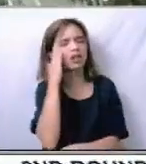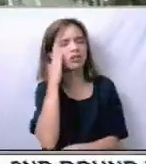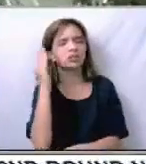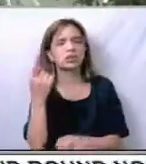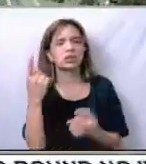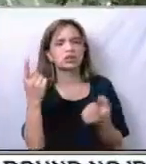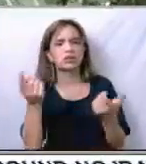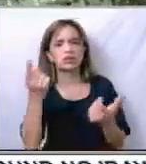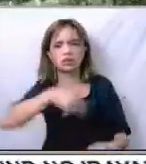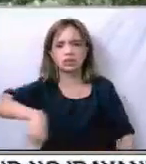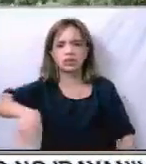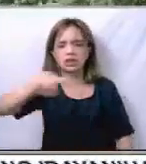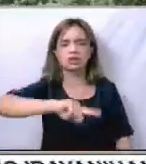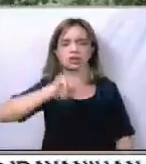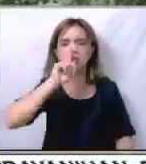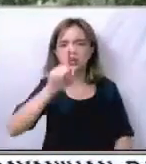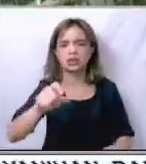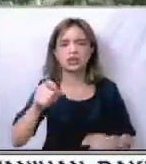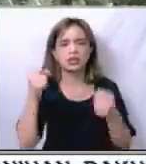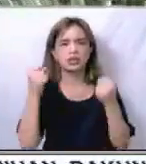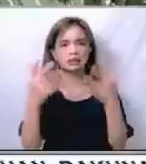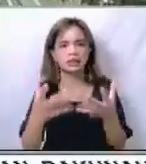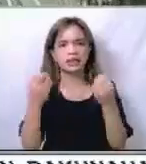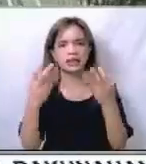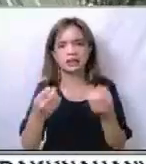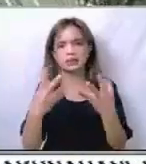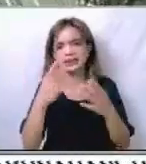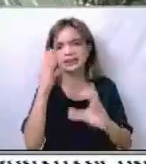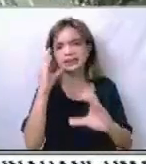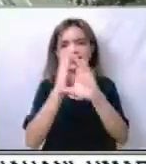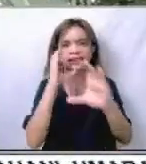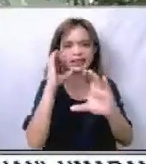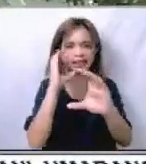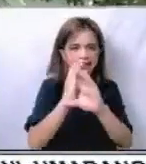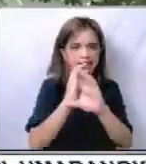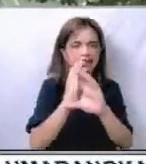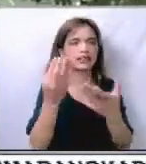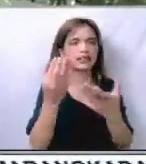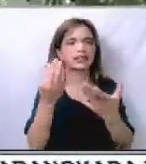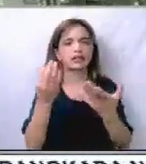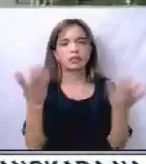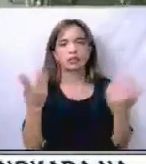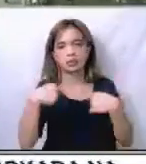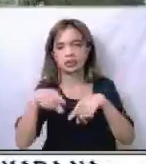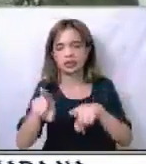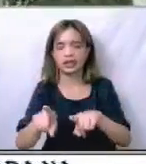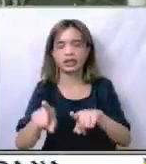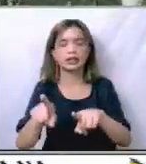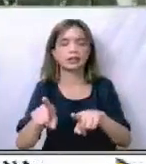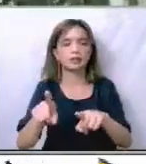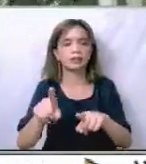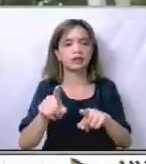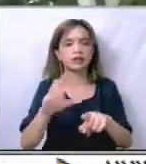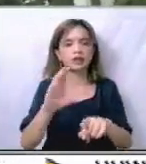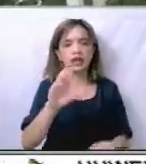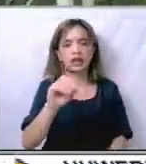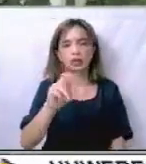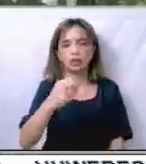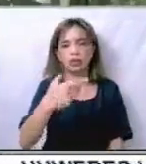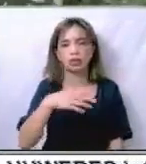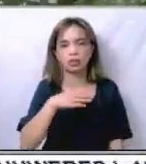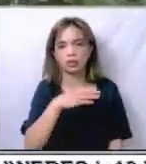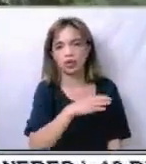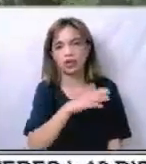circle at talagang marami yung volume ng mga sasakyan na pupunta dyan sa may bandang Congressional,